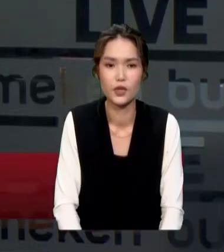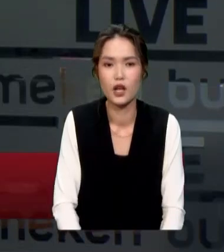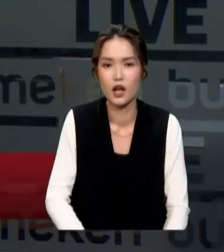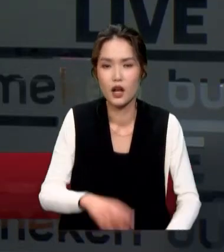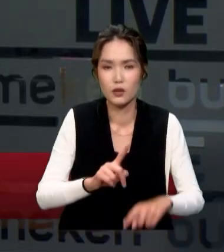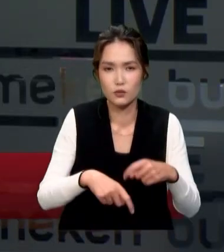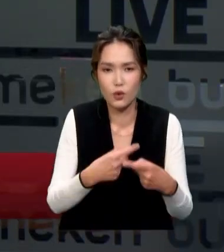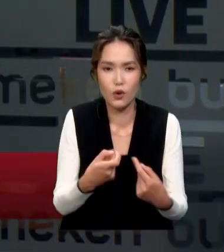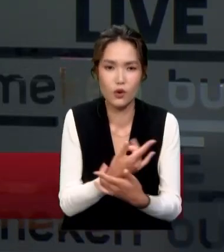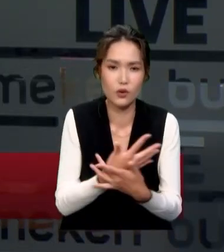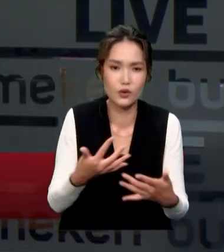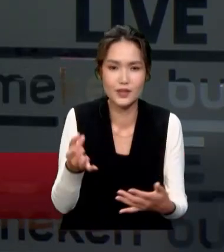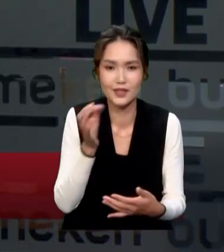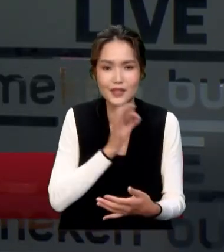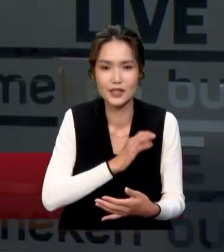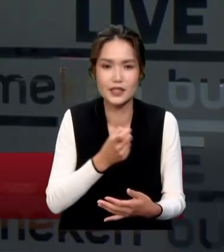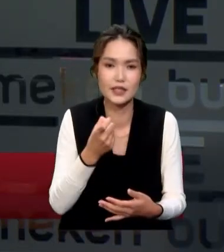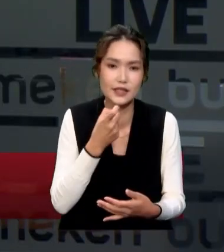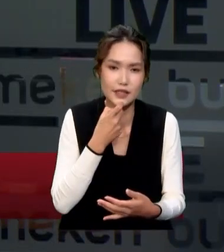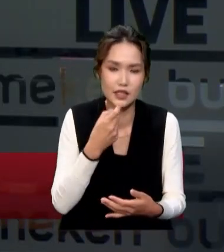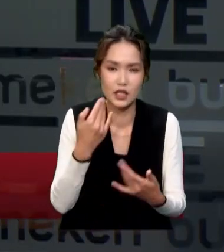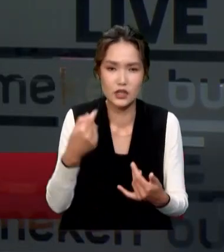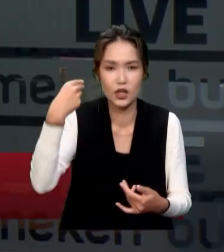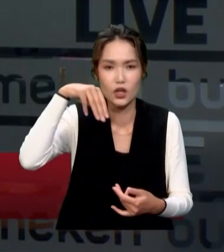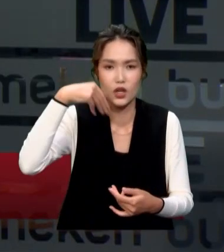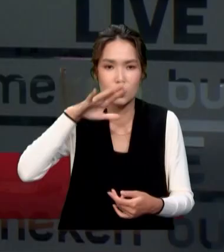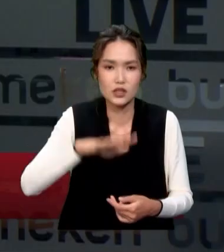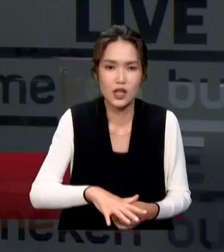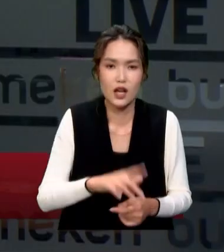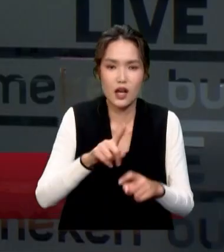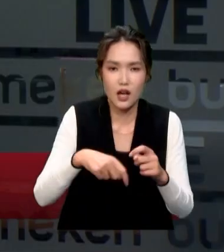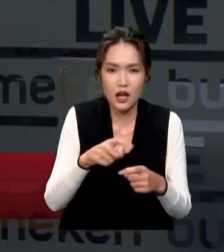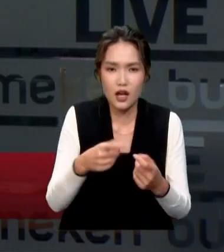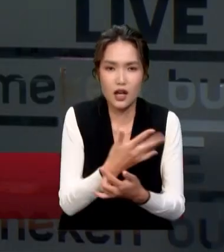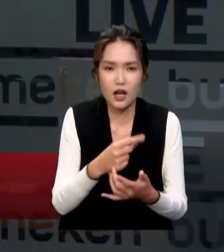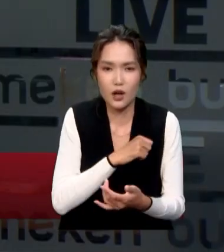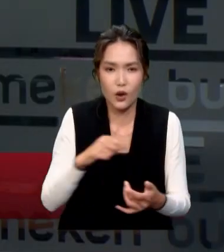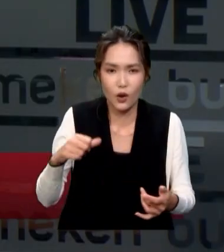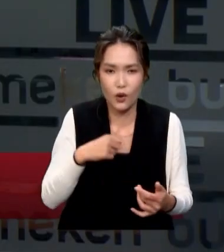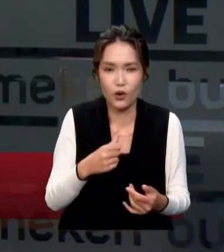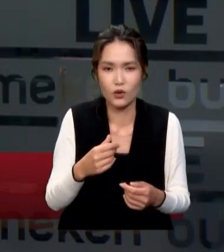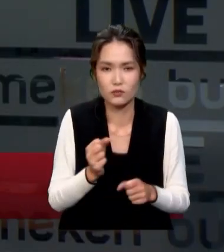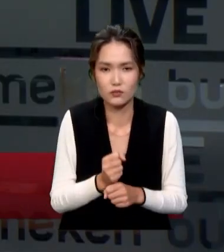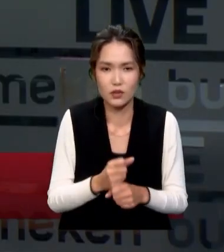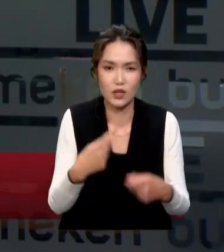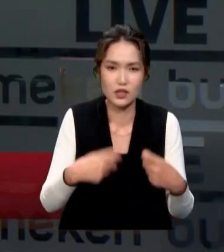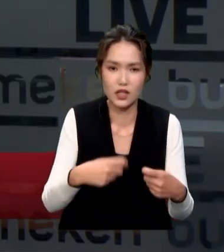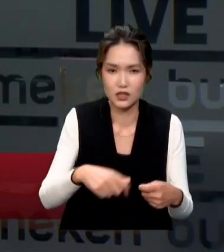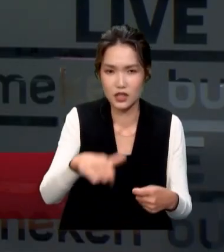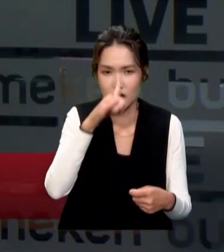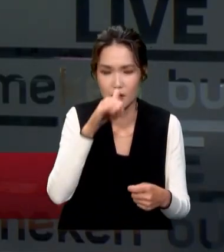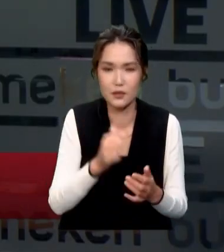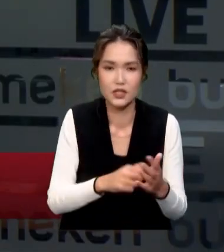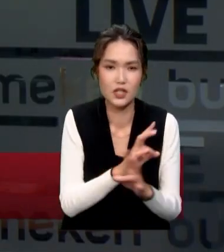Қолөнер шеберлерінің қиындығы. Түркістан облысында кәде сый жасайтын шеберлер өз өнімдерін сата алмай әлек. Себебі,